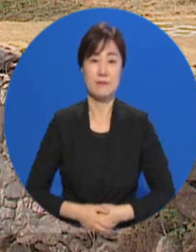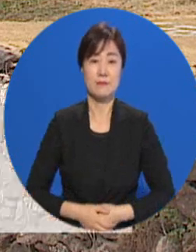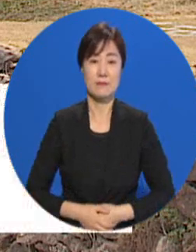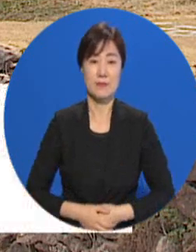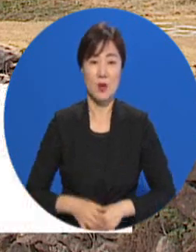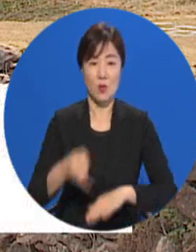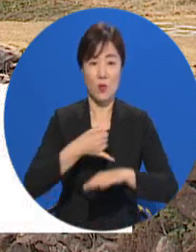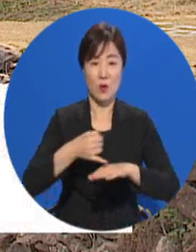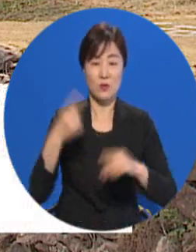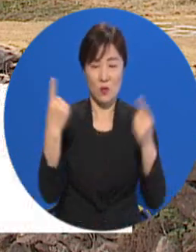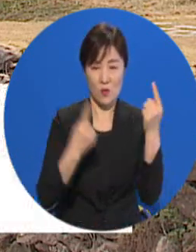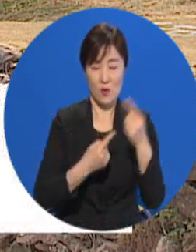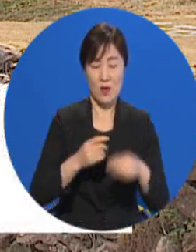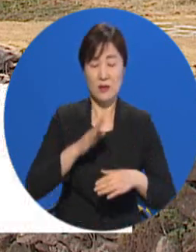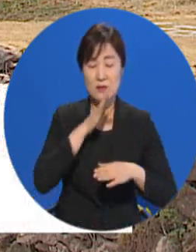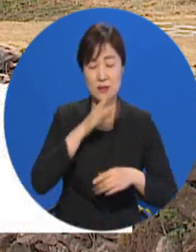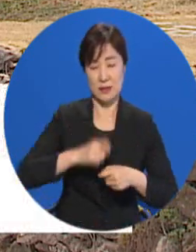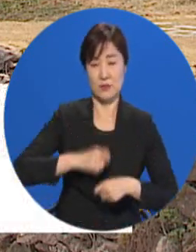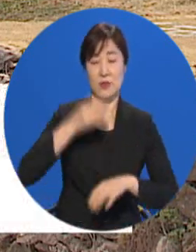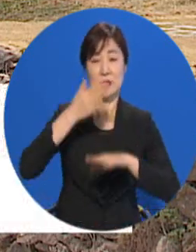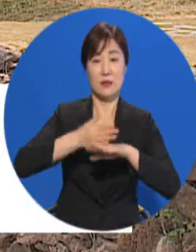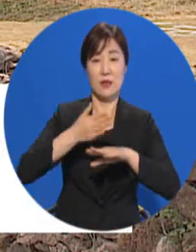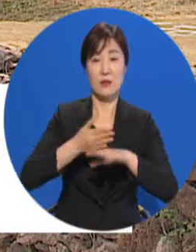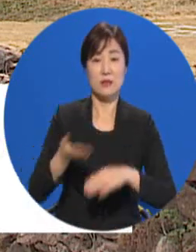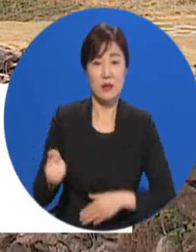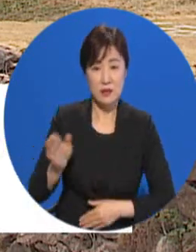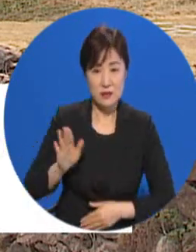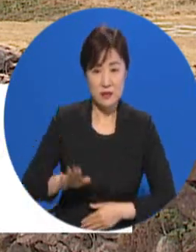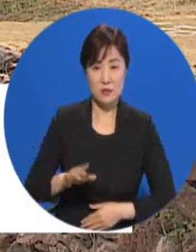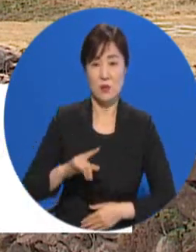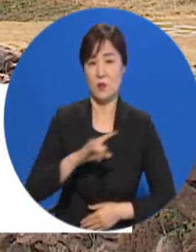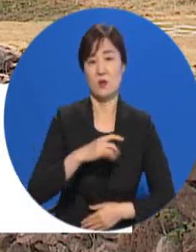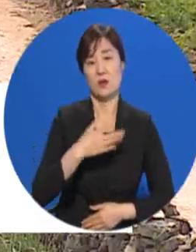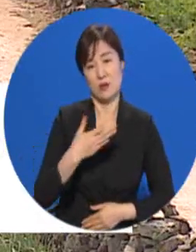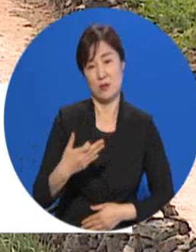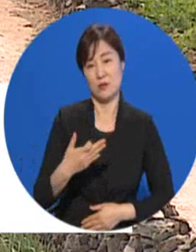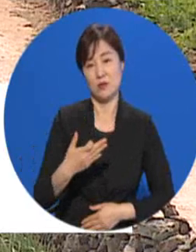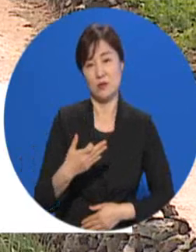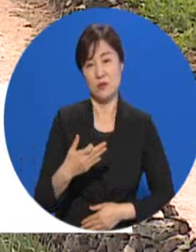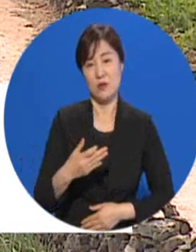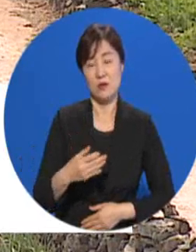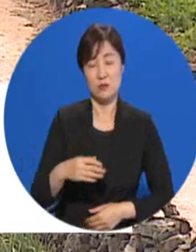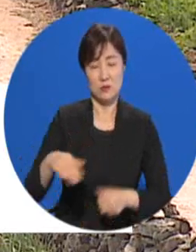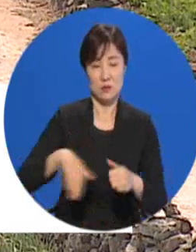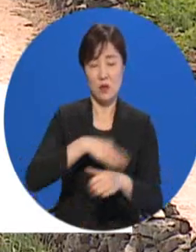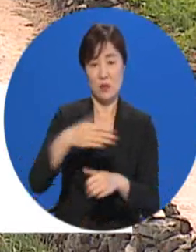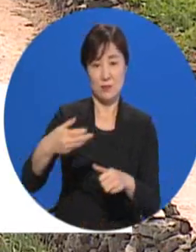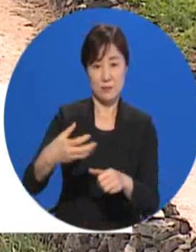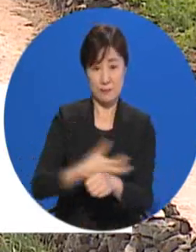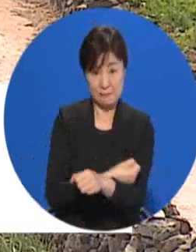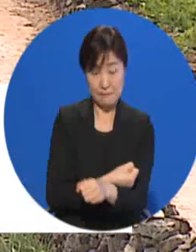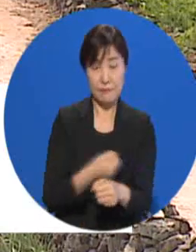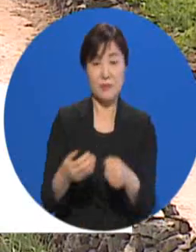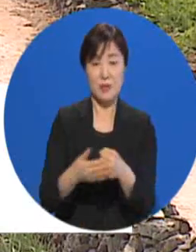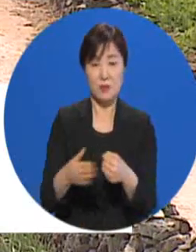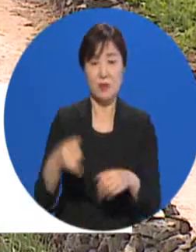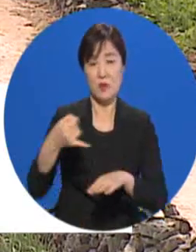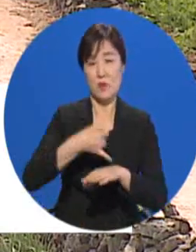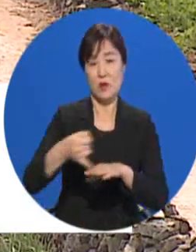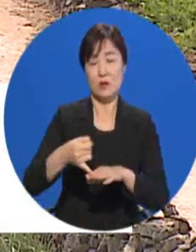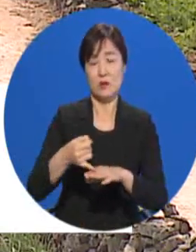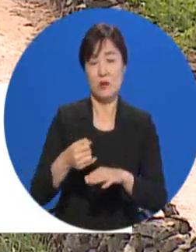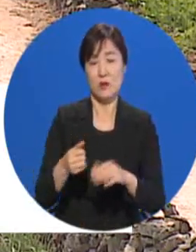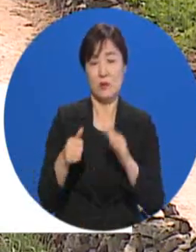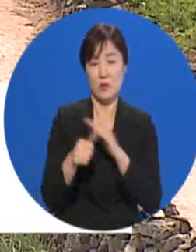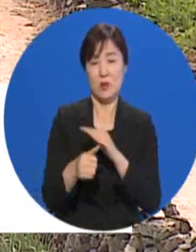찾아주신 것에 진심으로 감사를 하지만은 코로나19 사태의 엄중함을 고려해서 저희 완도 방문